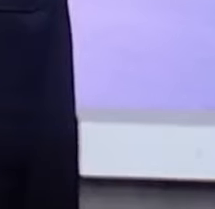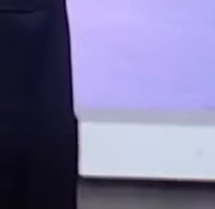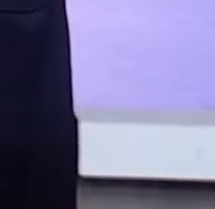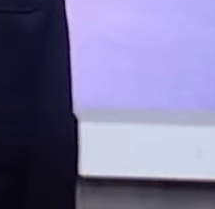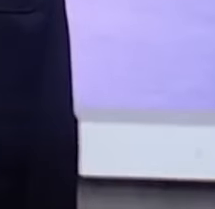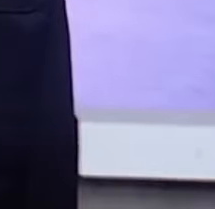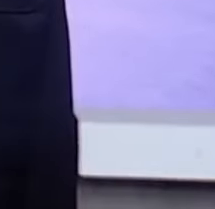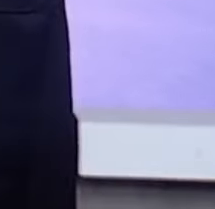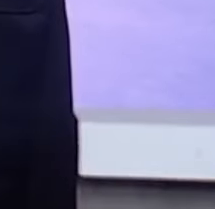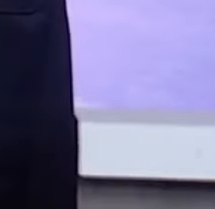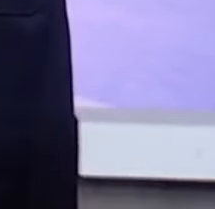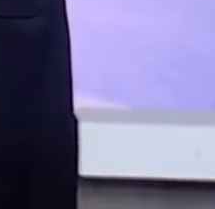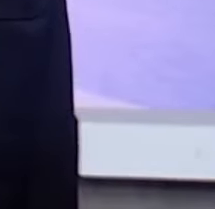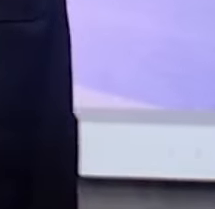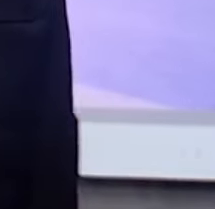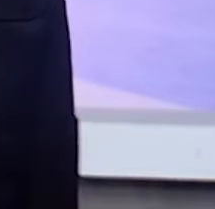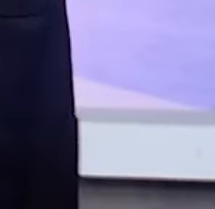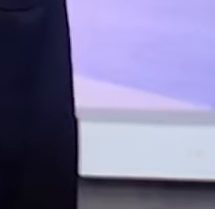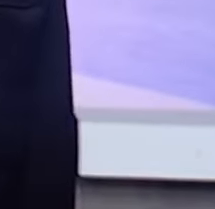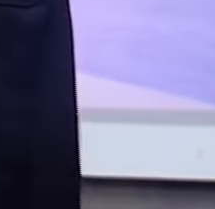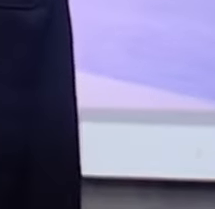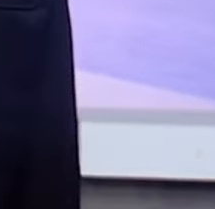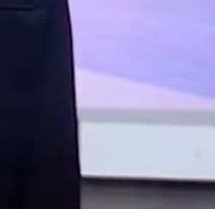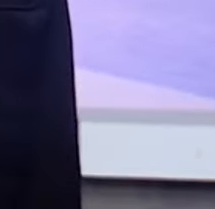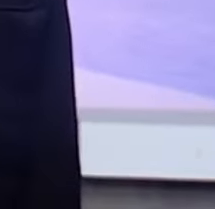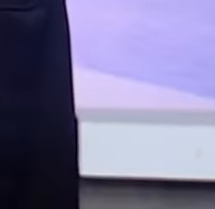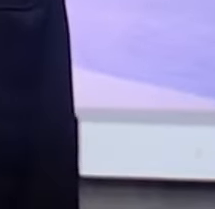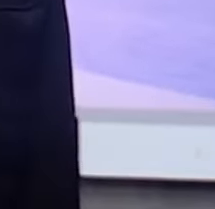Integrated News sa YouTube. At para sa mga kapuso abroad,